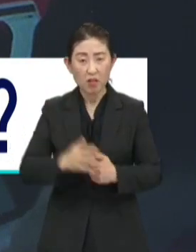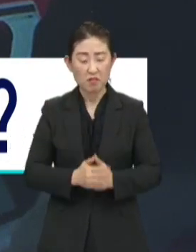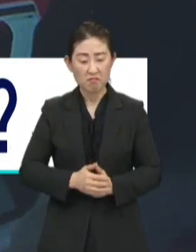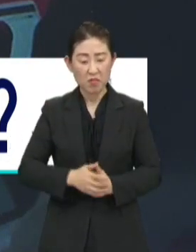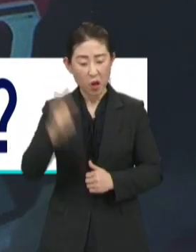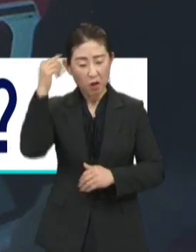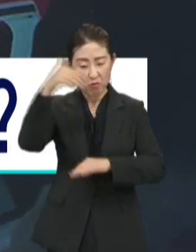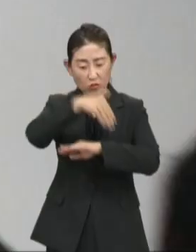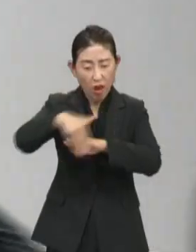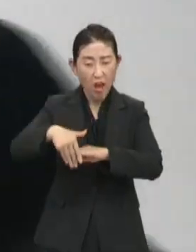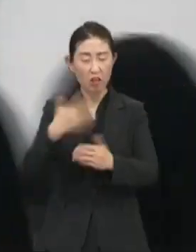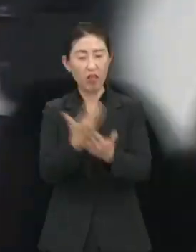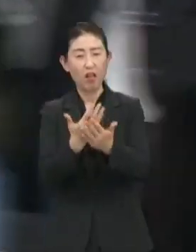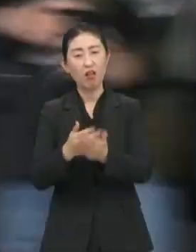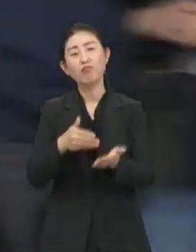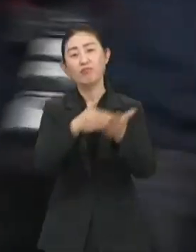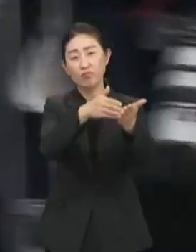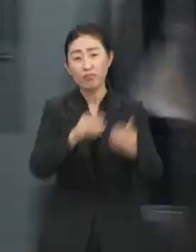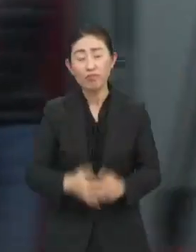보도입니다.